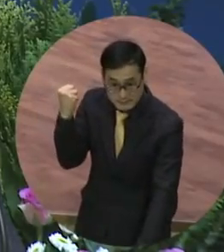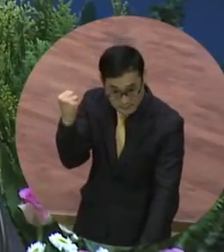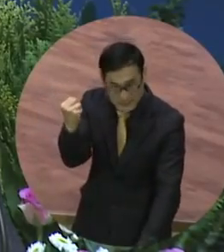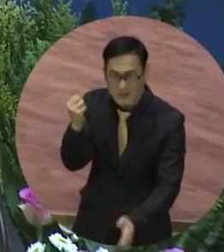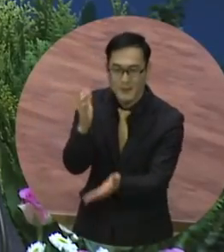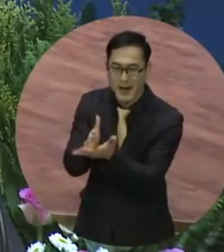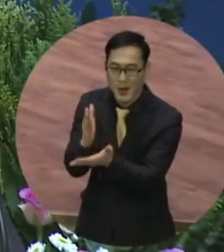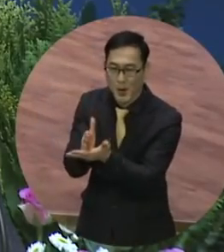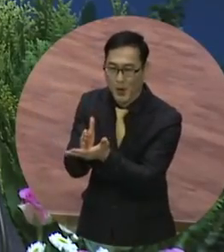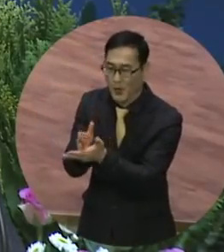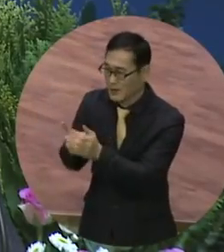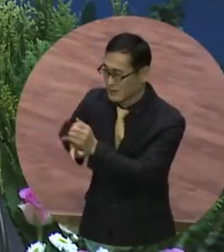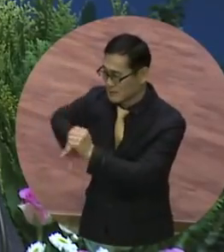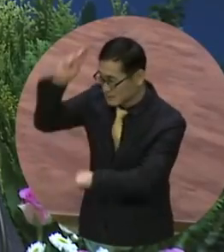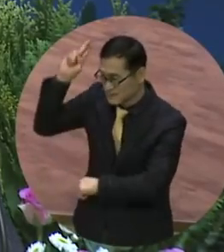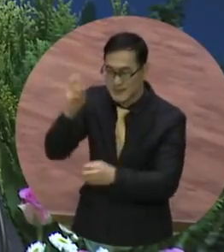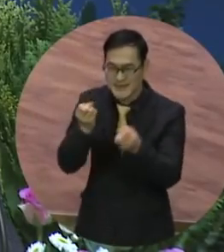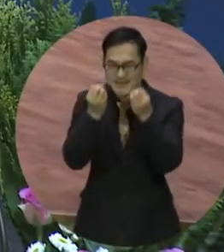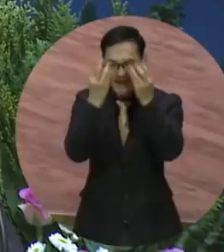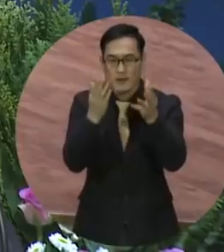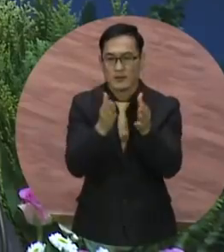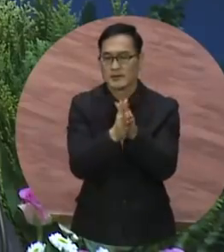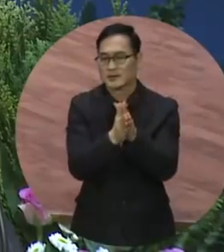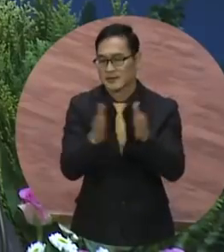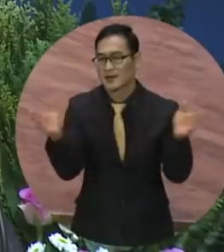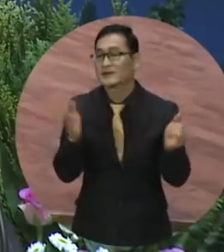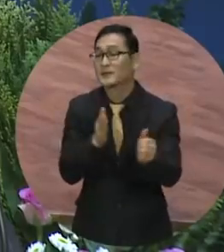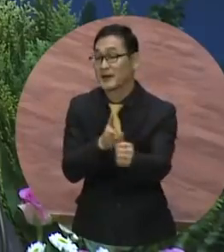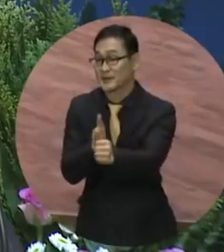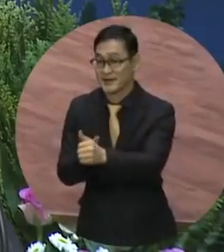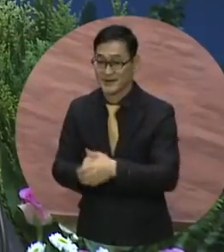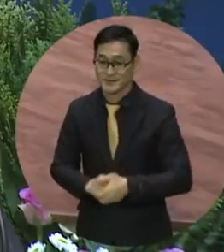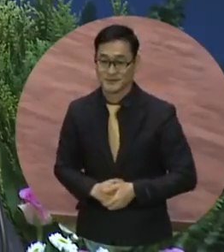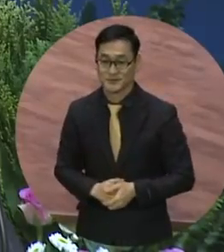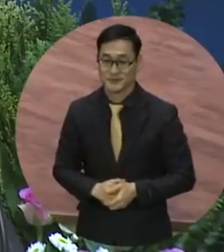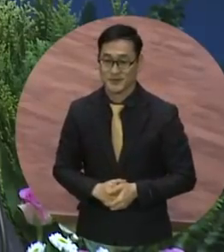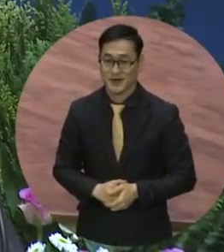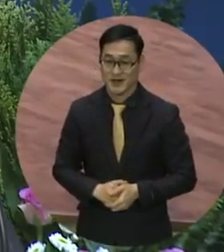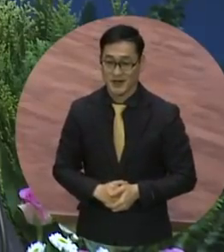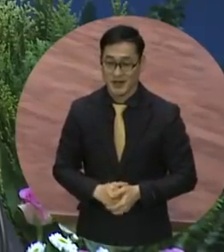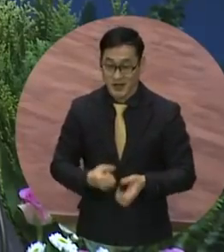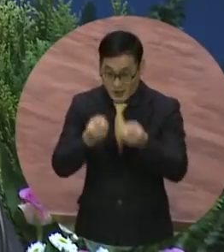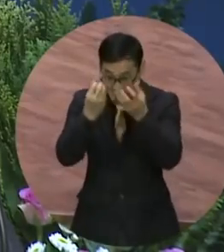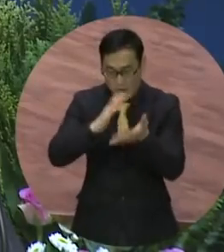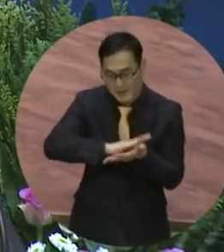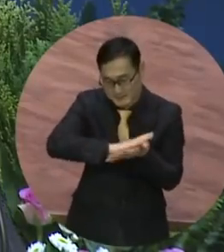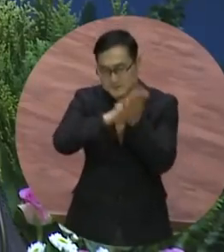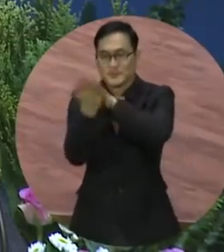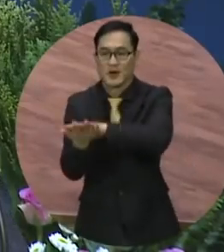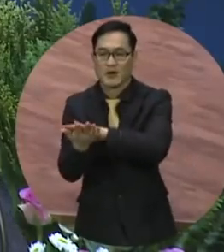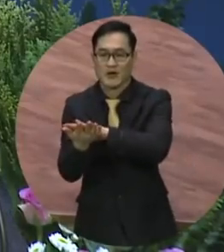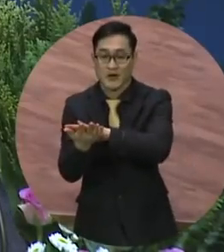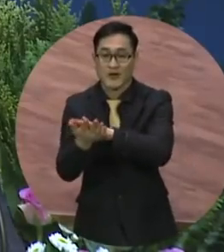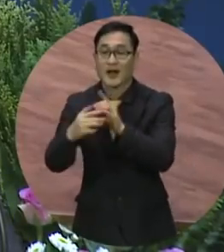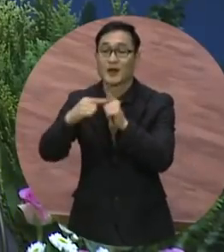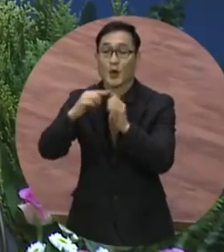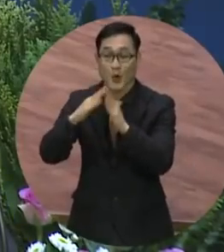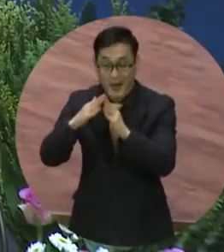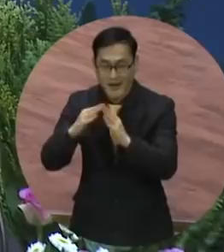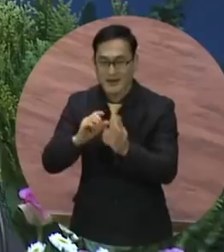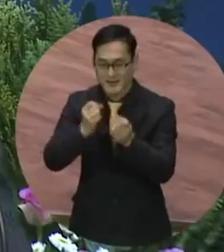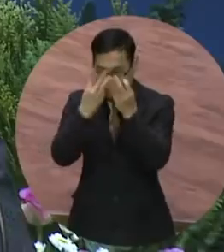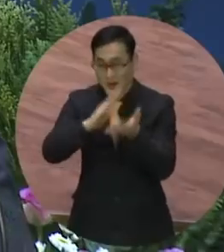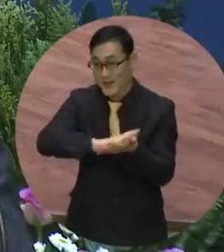말고, 빠져나오지 바랍니다. 이게 개혁이요. 이게 갱신이요. 이게 개혁교회의 모습입니다. 오늘